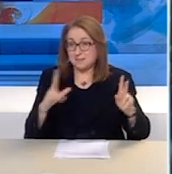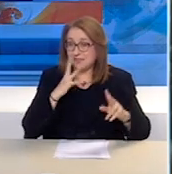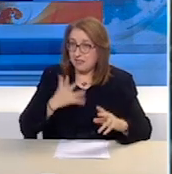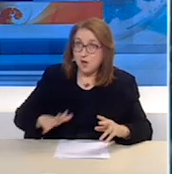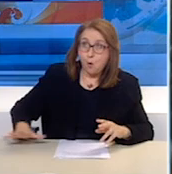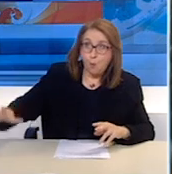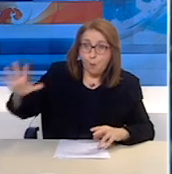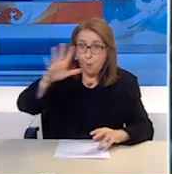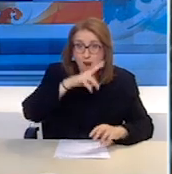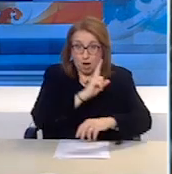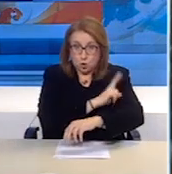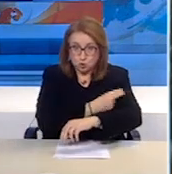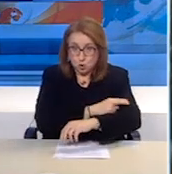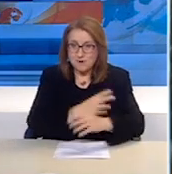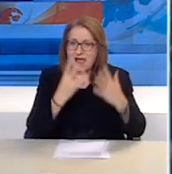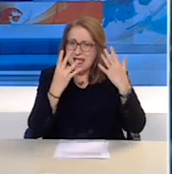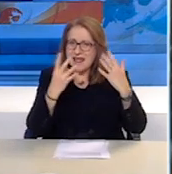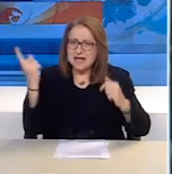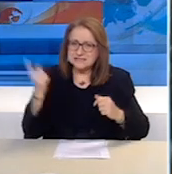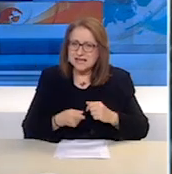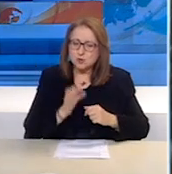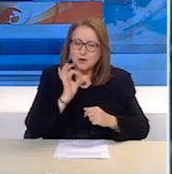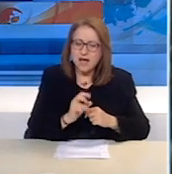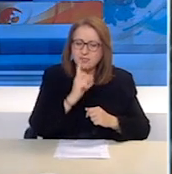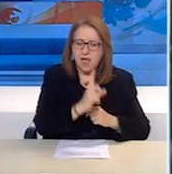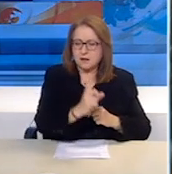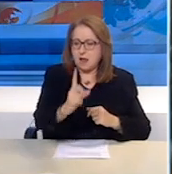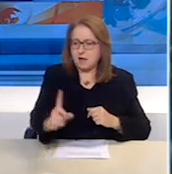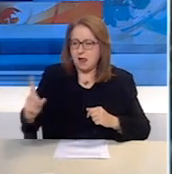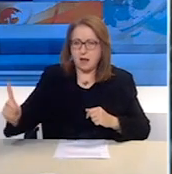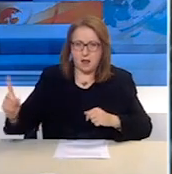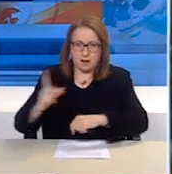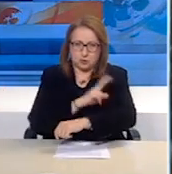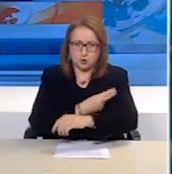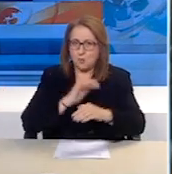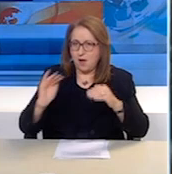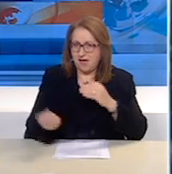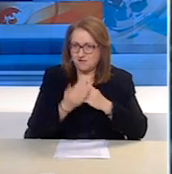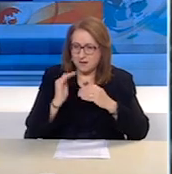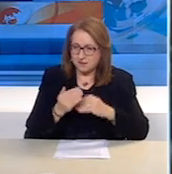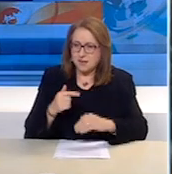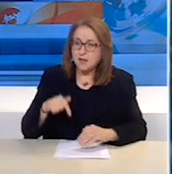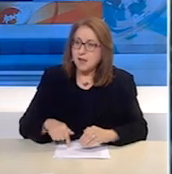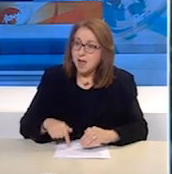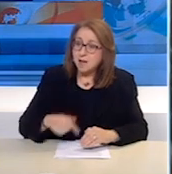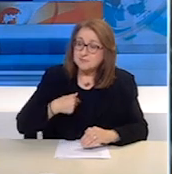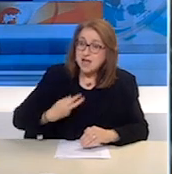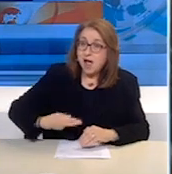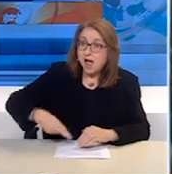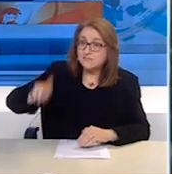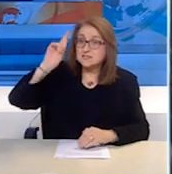των εφημεριών, το ποσοστό αυτό το αυξήσαμε στο 15. Δεν έχει ξεπεράσει ποτέ το 15% για την περίοδο της